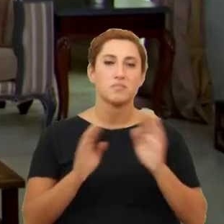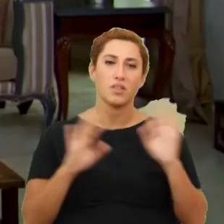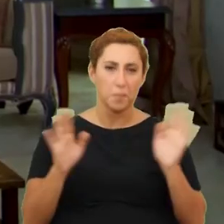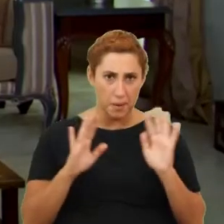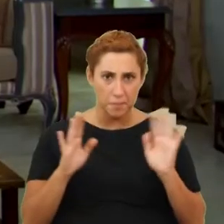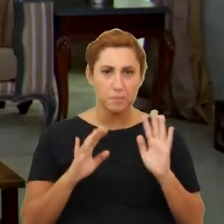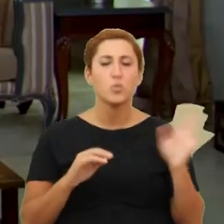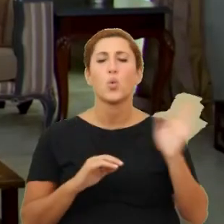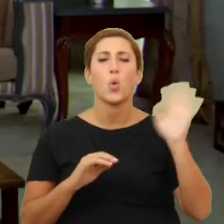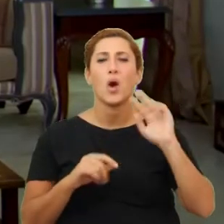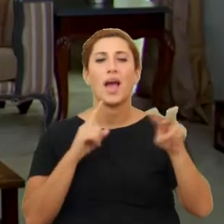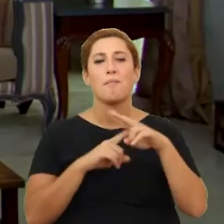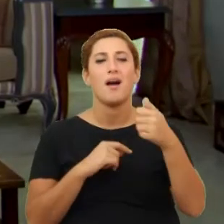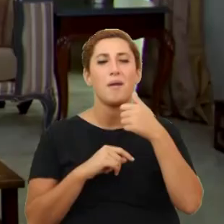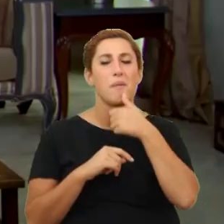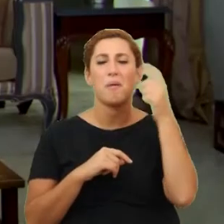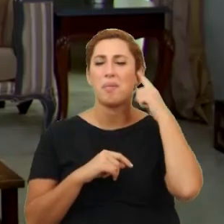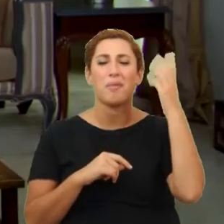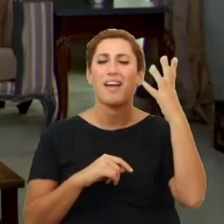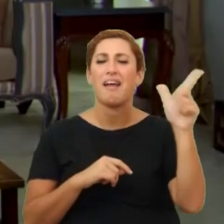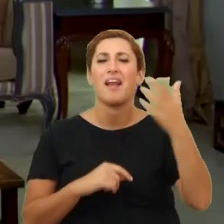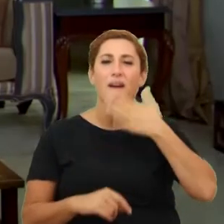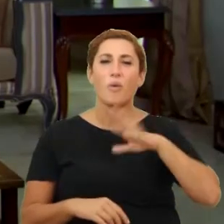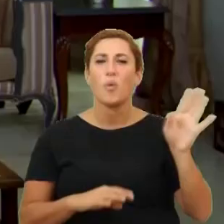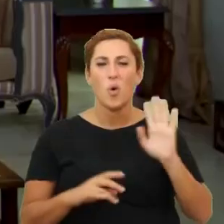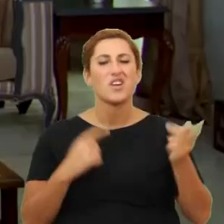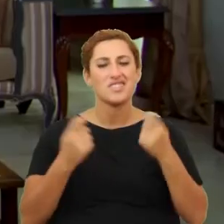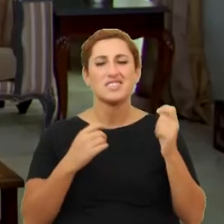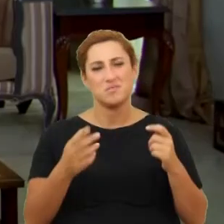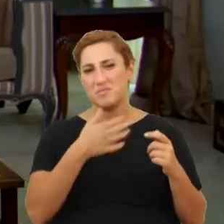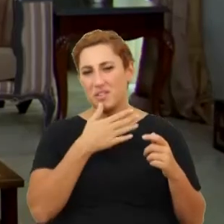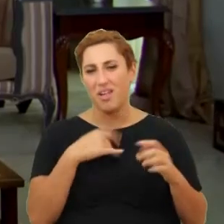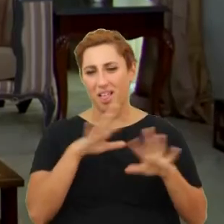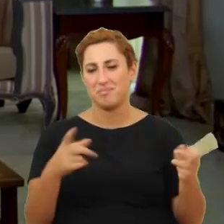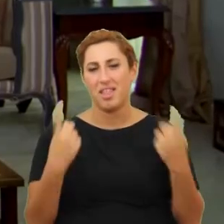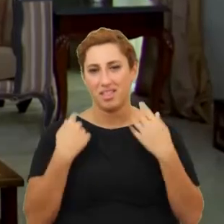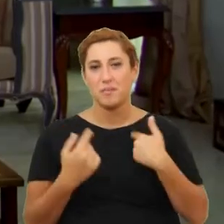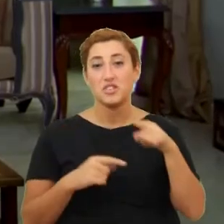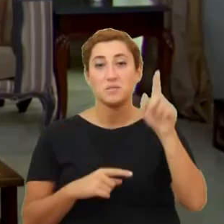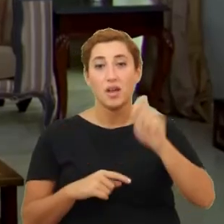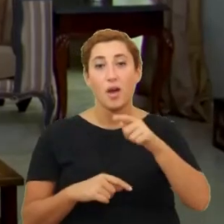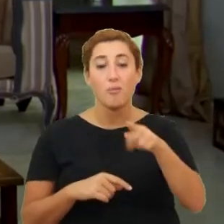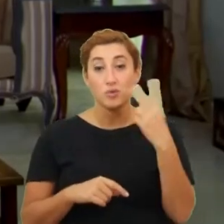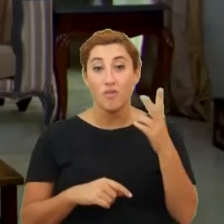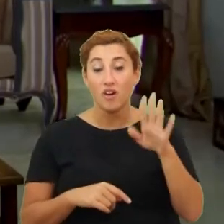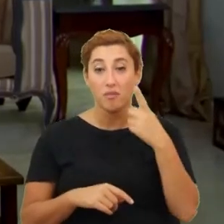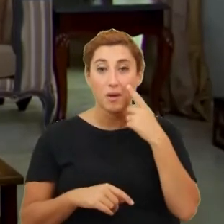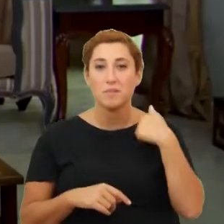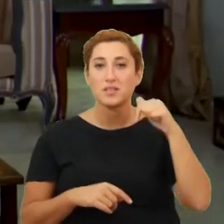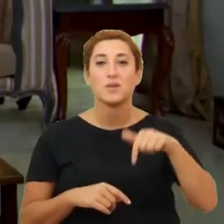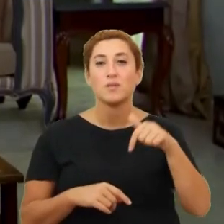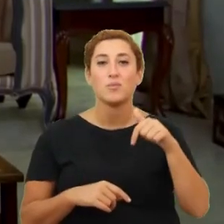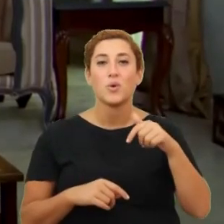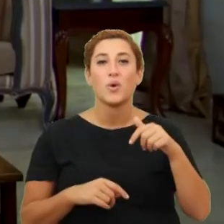ki. Yok, Cemal babamın bilmesine gerek yok. Şirkette tam yetkiliyim, biliyorsun. Şimdi şey yapıyorsun, Vakıf. Bizi bu en